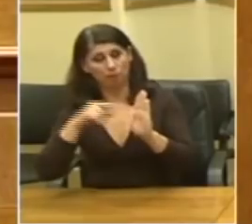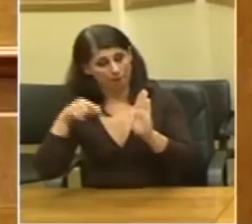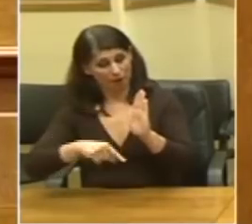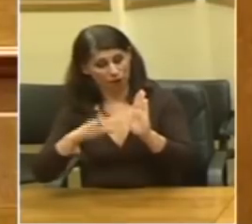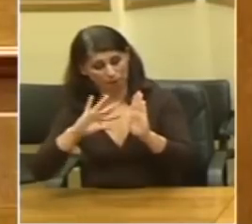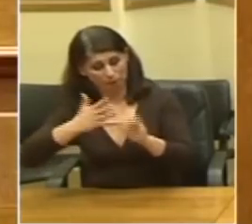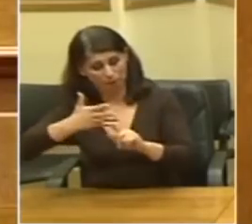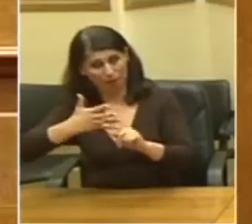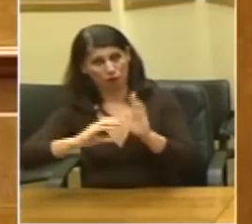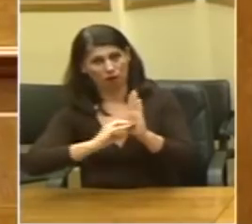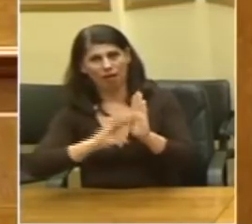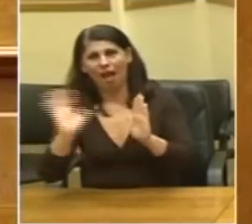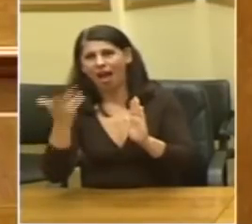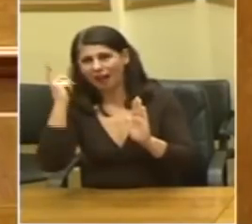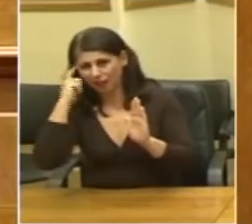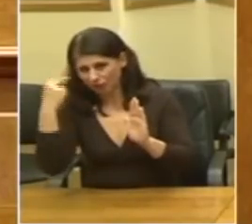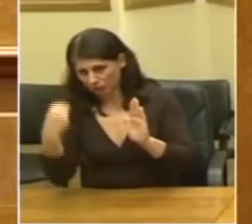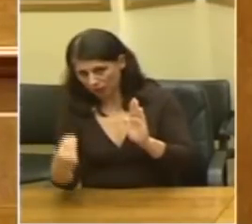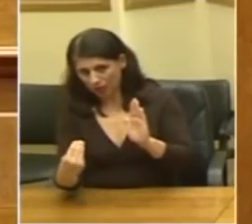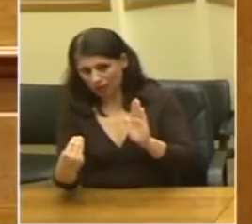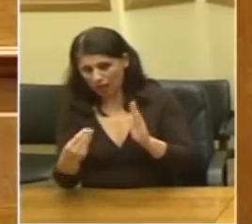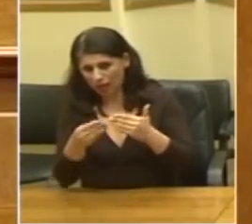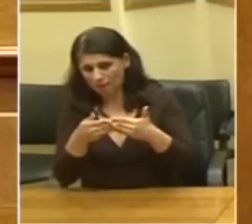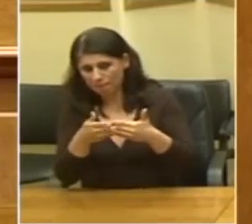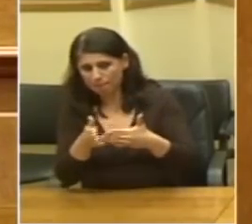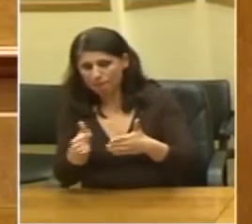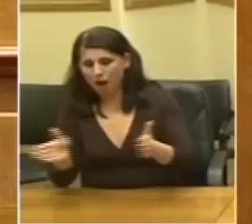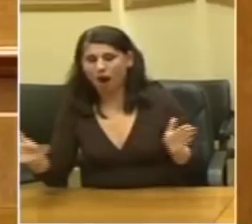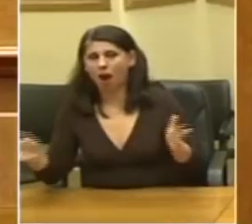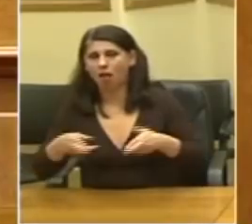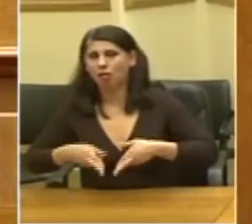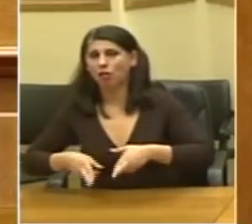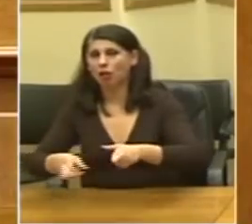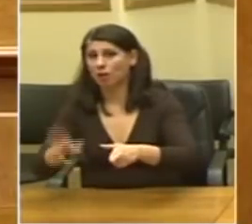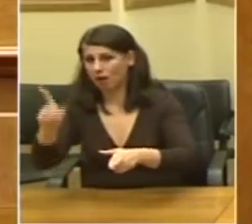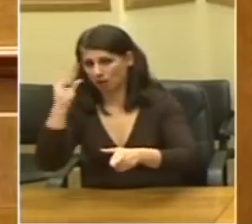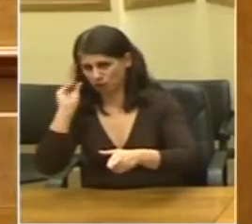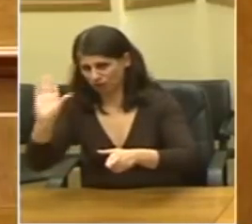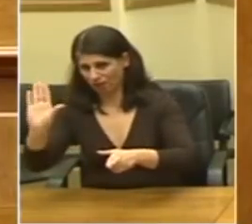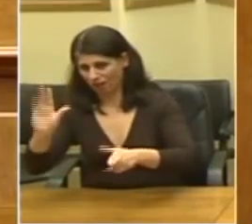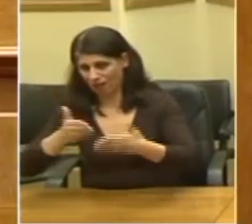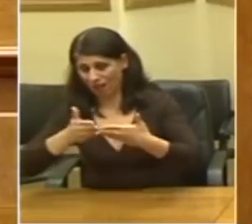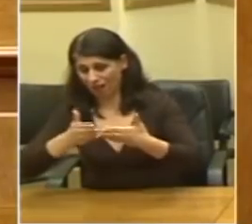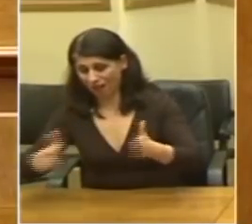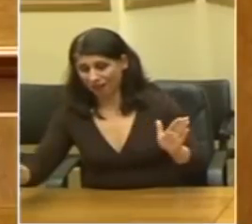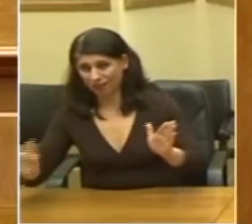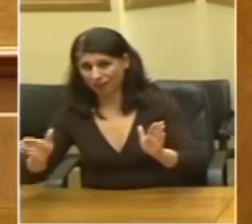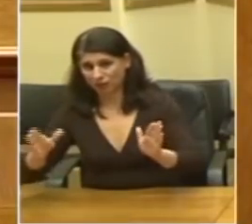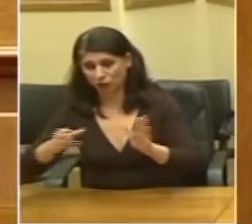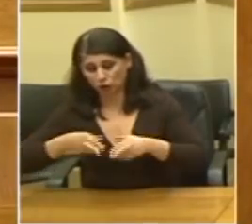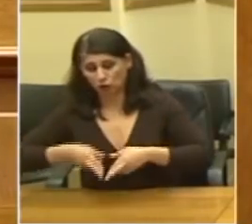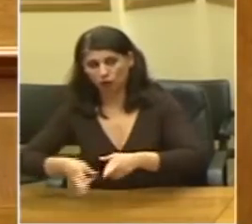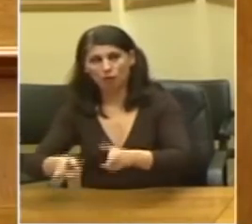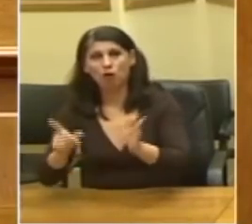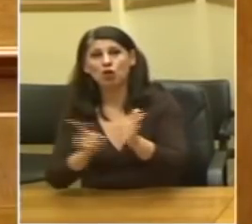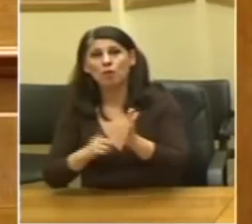οποίο, αν καταλαβαίνουμε καλά, ανοίγει το δρόμο, ακούστε, ανοίγει το δρόμο για